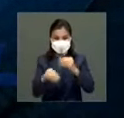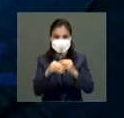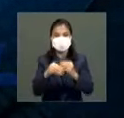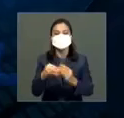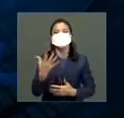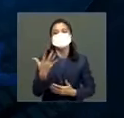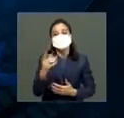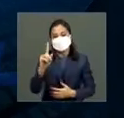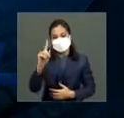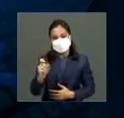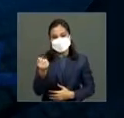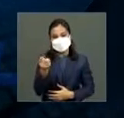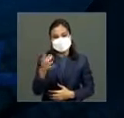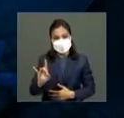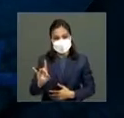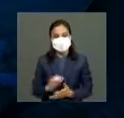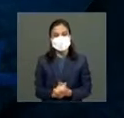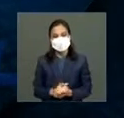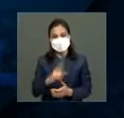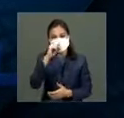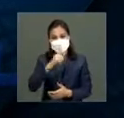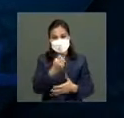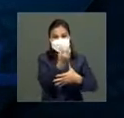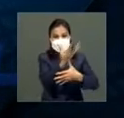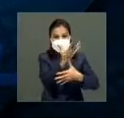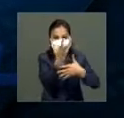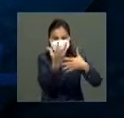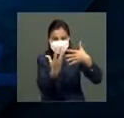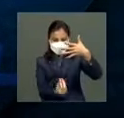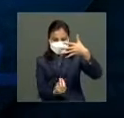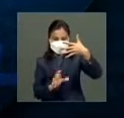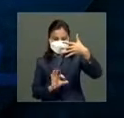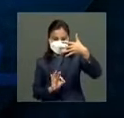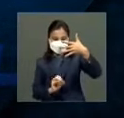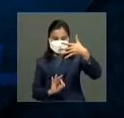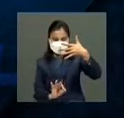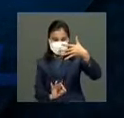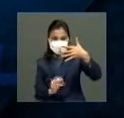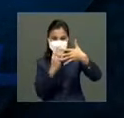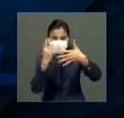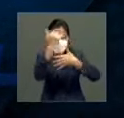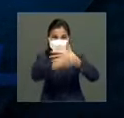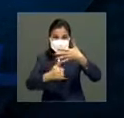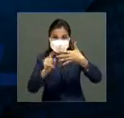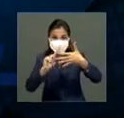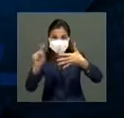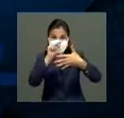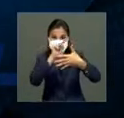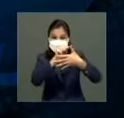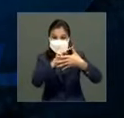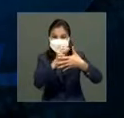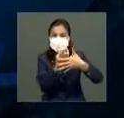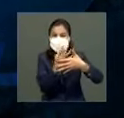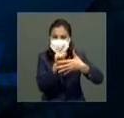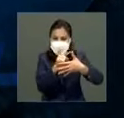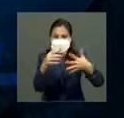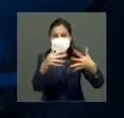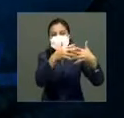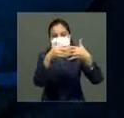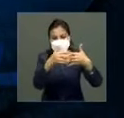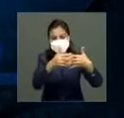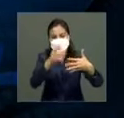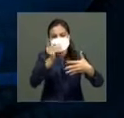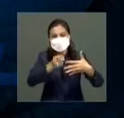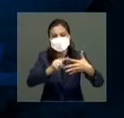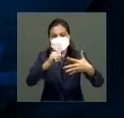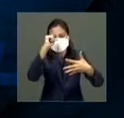นะครับทำให้เราอยู่ที่อันดับที่99ก็ไปดูอันดับของโลกนะครับก็จะหนึ่งเป็นสหรัฐอเมริกาเหมือนเดิมนะ